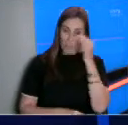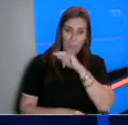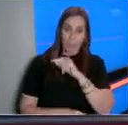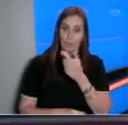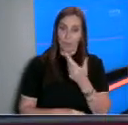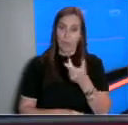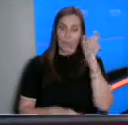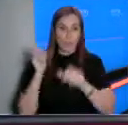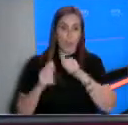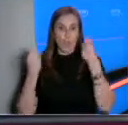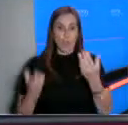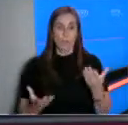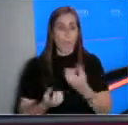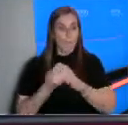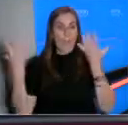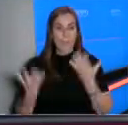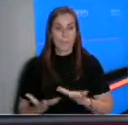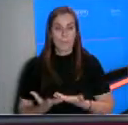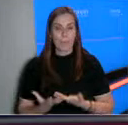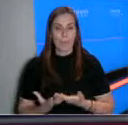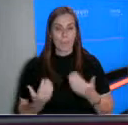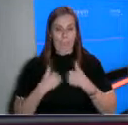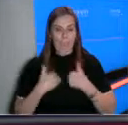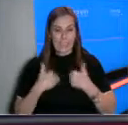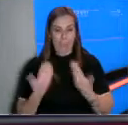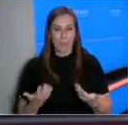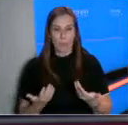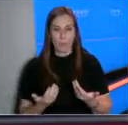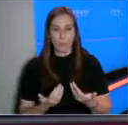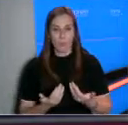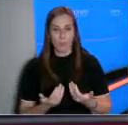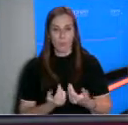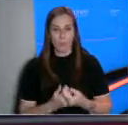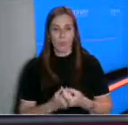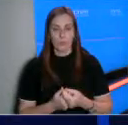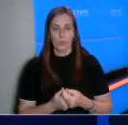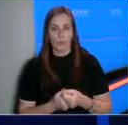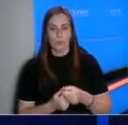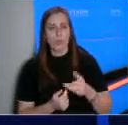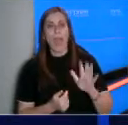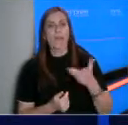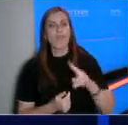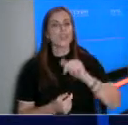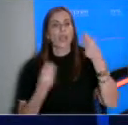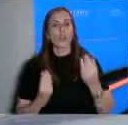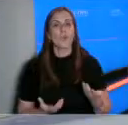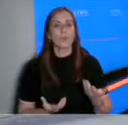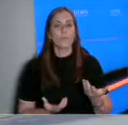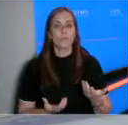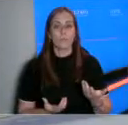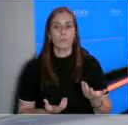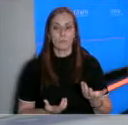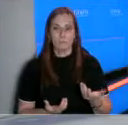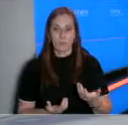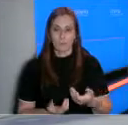את ההון האנושי המדהים. אצלנו. אני שואל, איפה לוקחים פה בארץ את הכי טובים? נו,